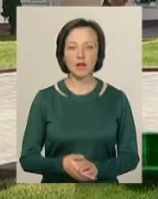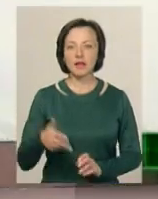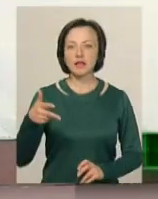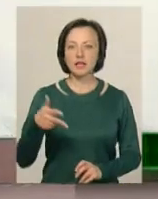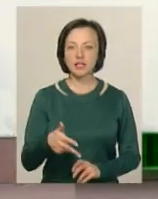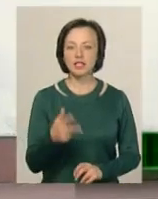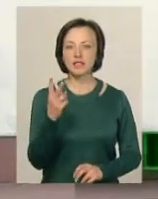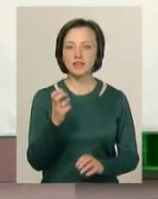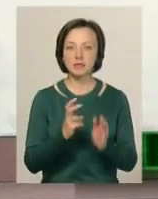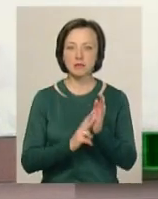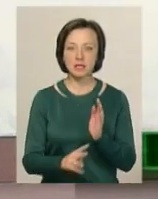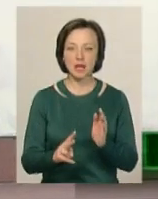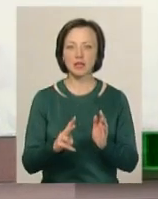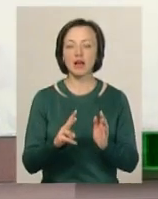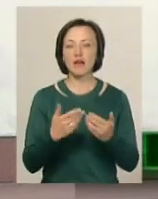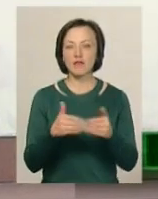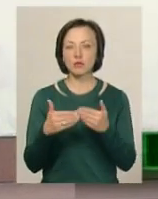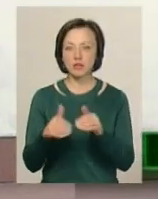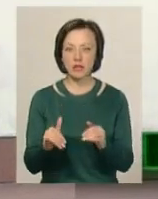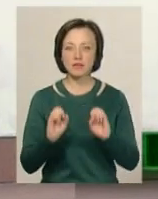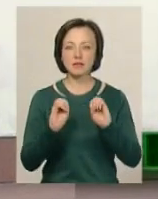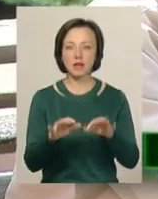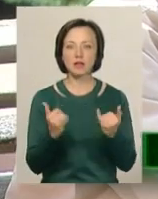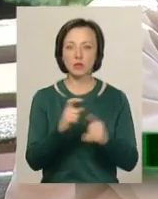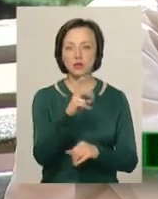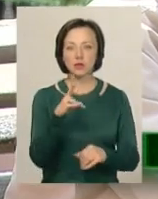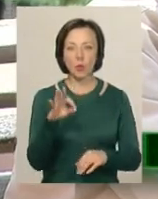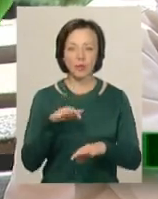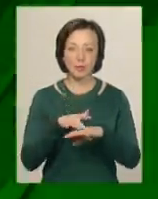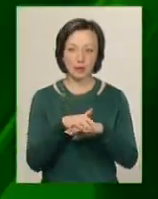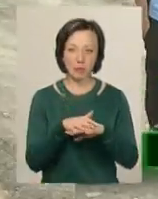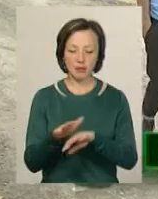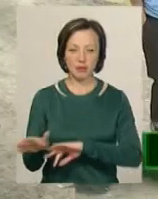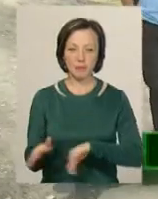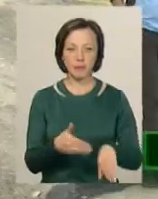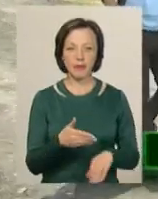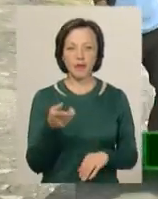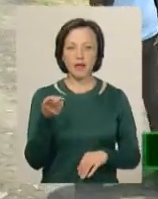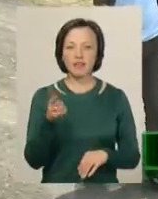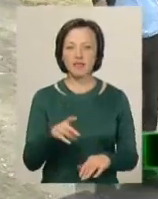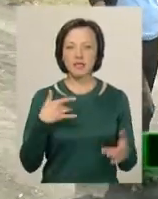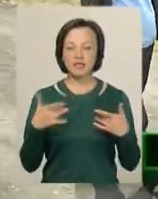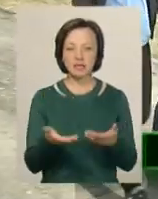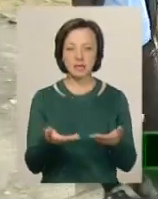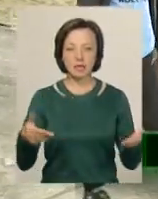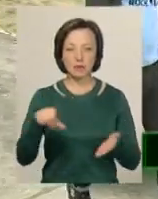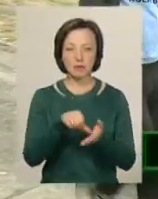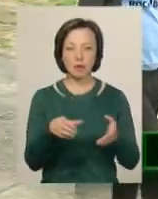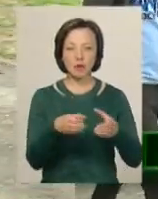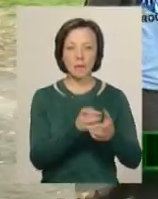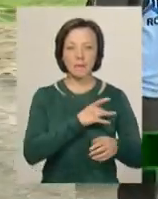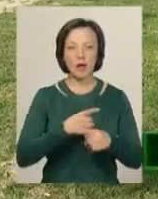3270 абітурієнтів з Хмельниччини склали сьогодні зовнішнє незалежне оцінювання з математики. Дві сцени, де виступатимуть гурти з Білорусі